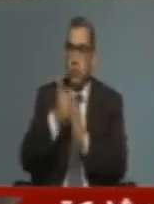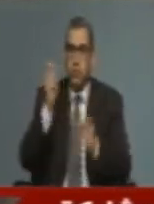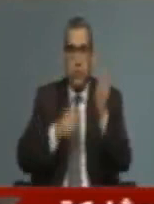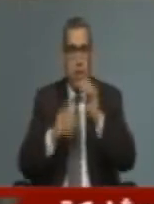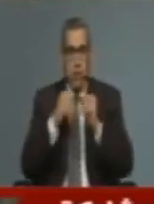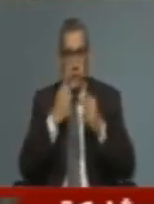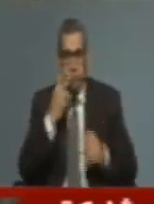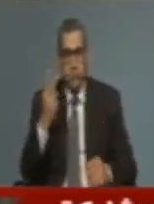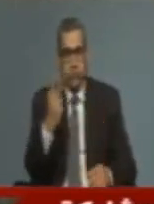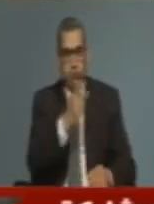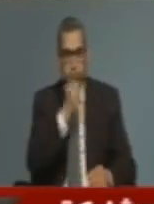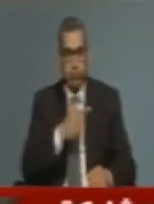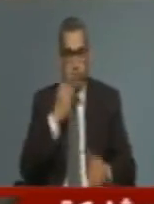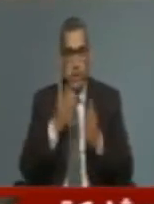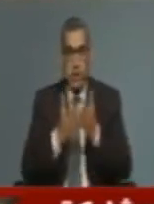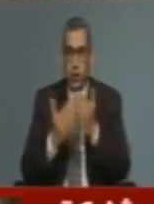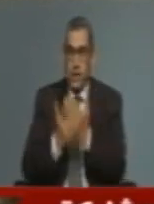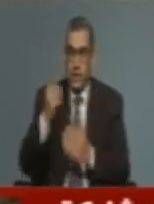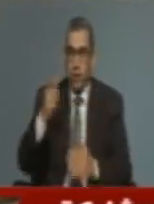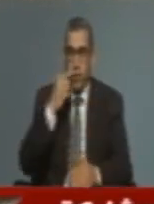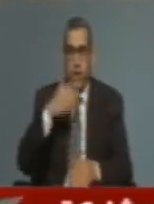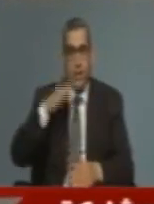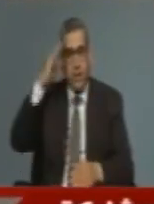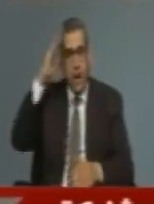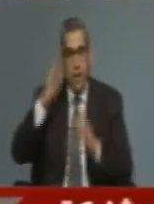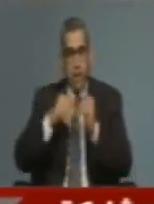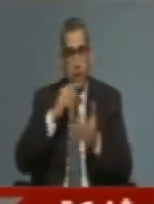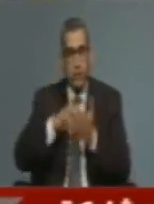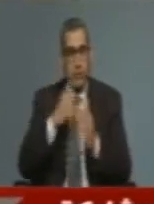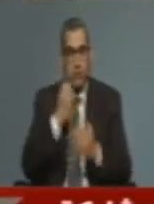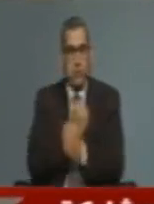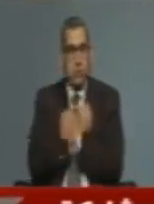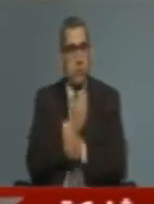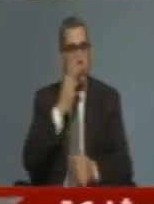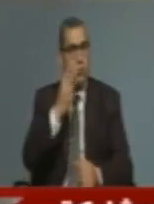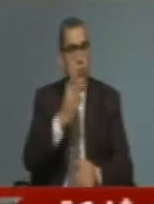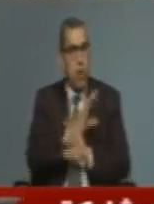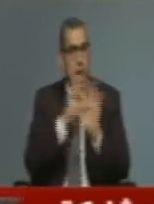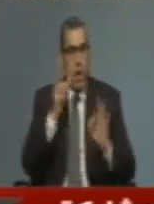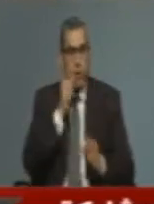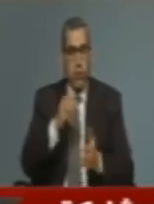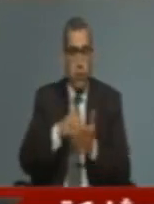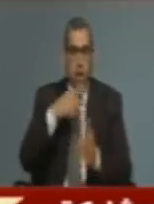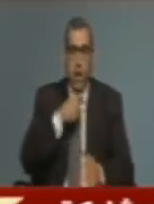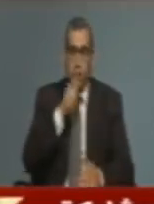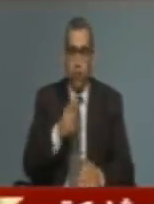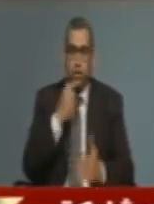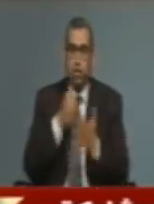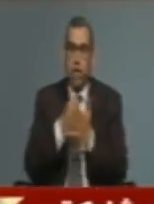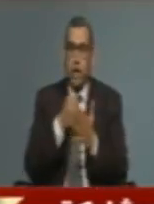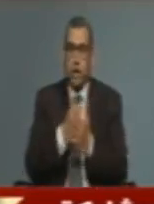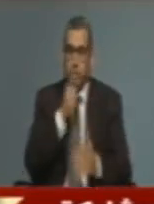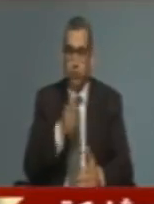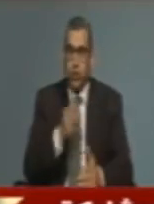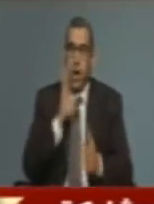زي قناة السويس الجديدة وانفاق تحيا مصر متحف الحضارات، وكمان في المبادرة كلمونا عن الشهداء وعلمونا